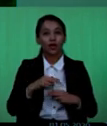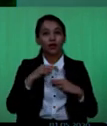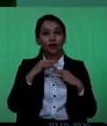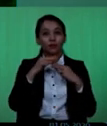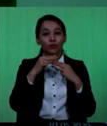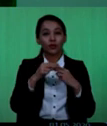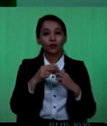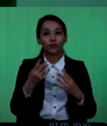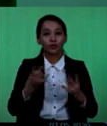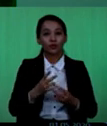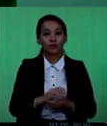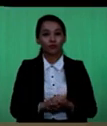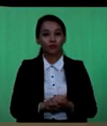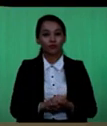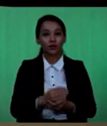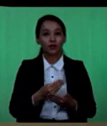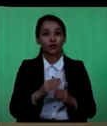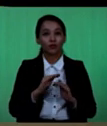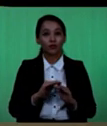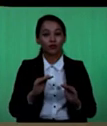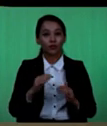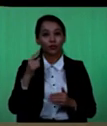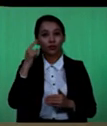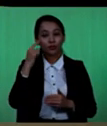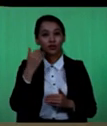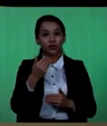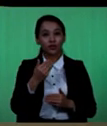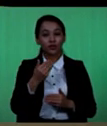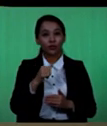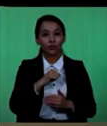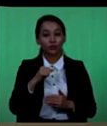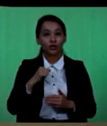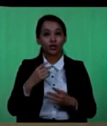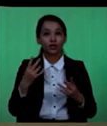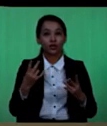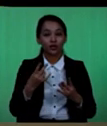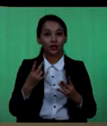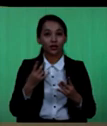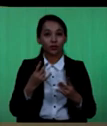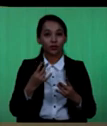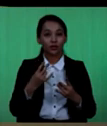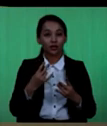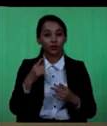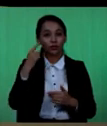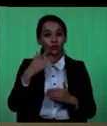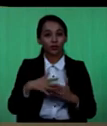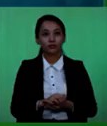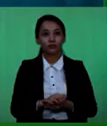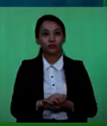g'amxo'rlik qilishimiz kerak. Aziz o'quvchilar, o'ylaymanki, siz o'zingizga tegishli xulosalarni chiqarib oldingiz,